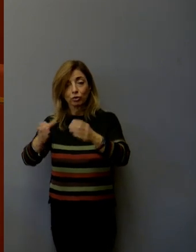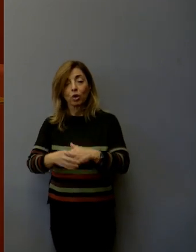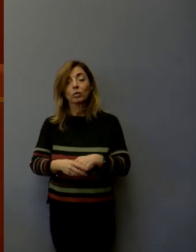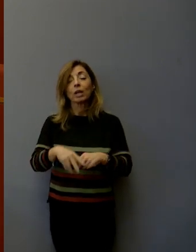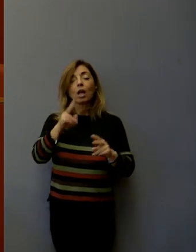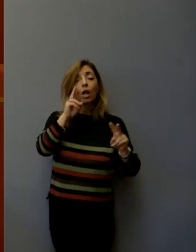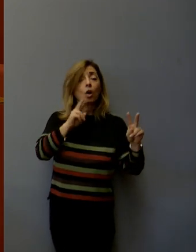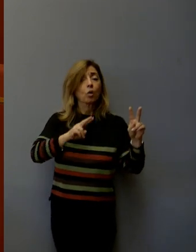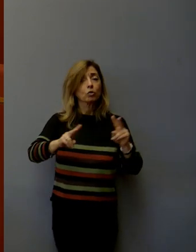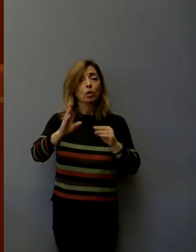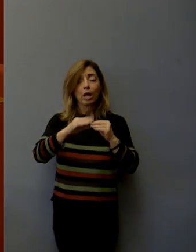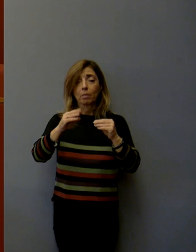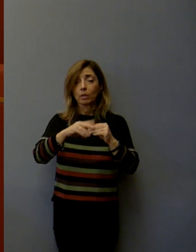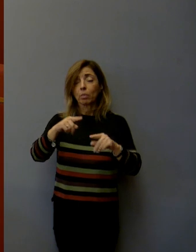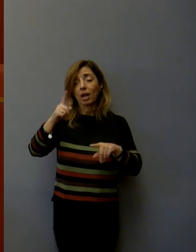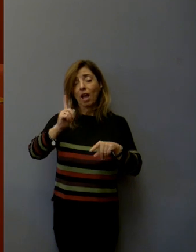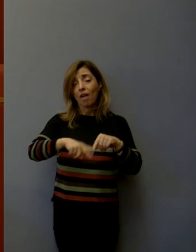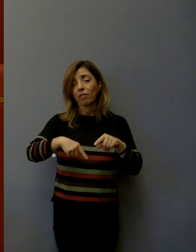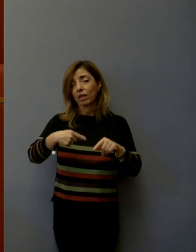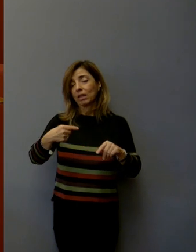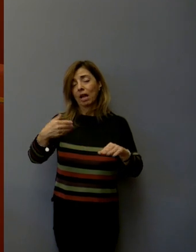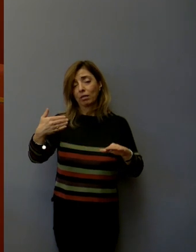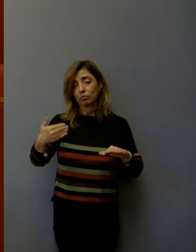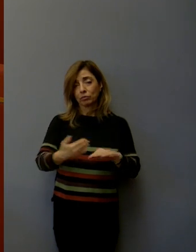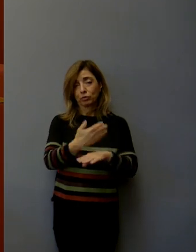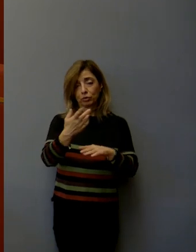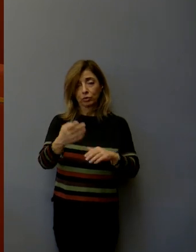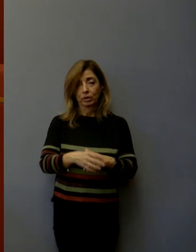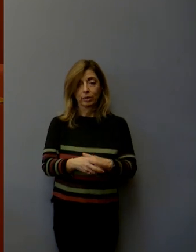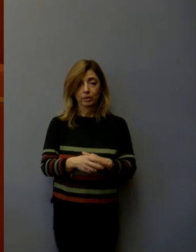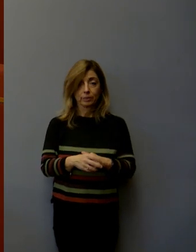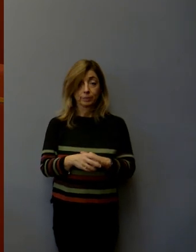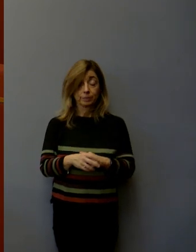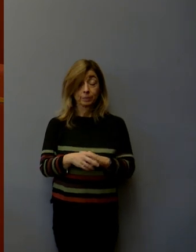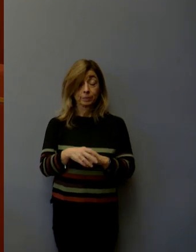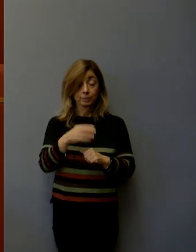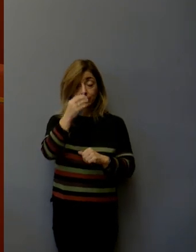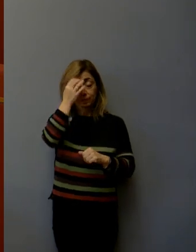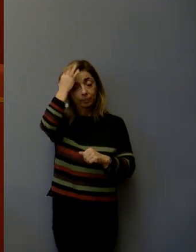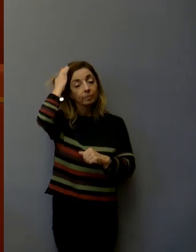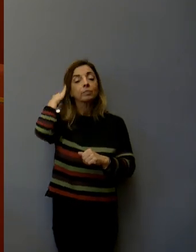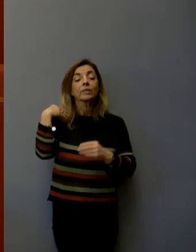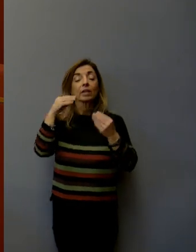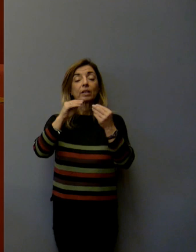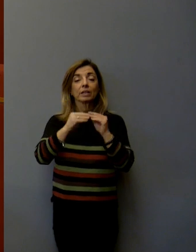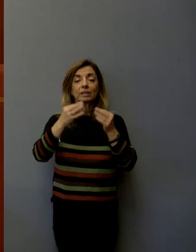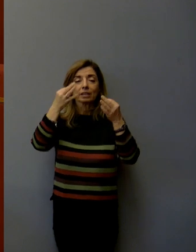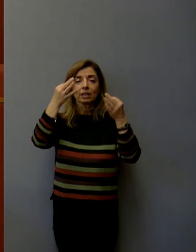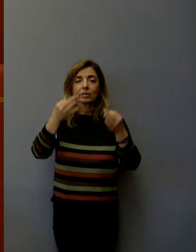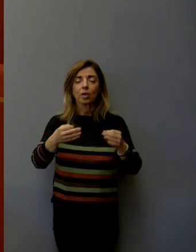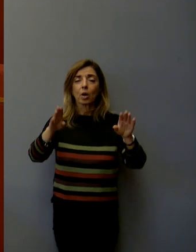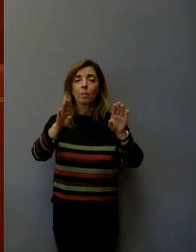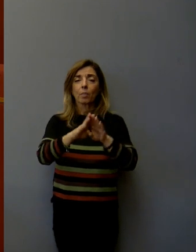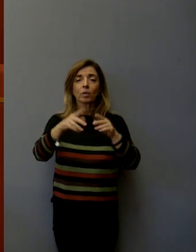di percorso per i volontari che portano fuori dal canile i cani pericolosi tra virgolette restare messe in sicurezza della Porta di San